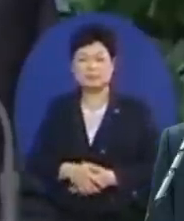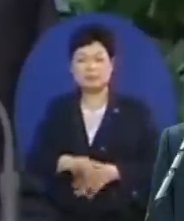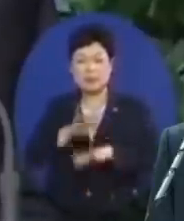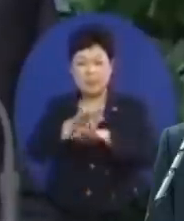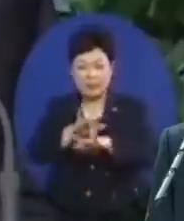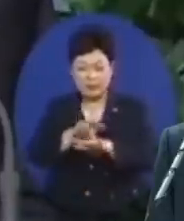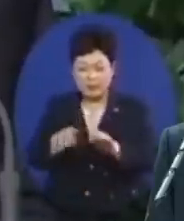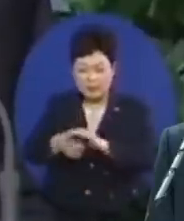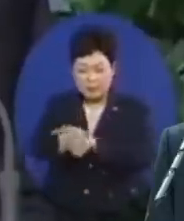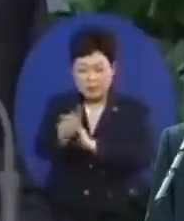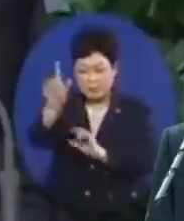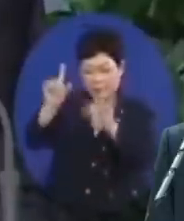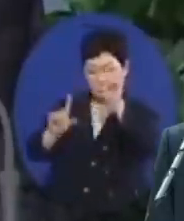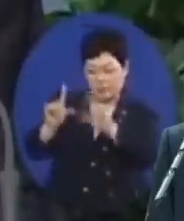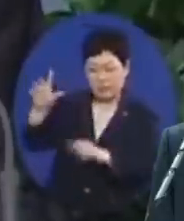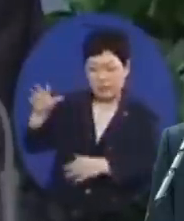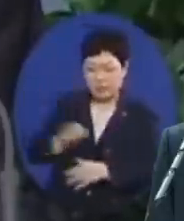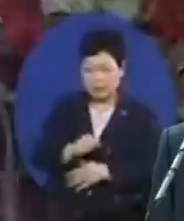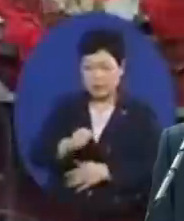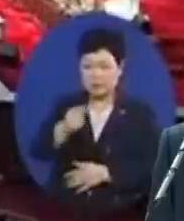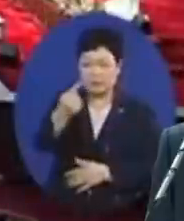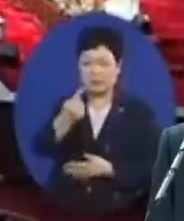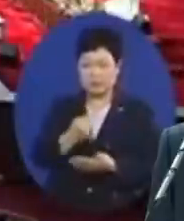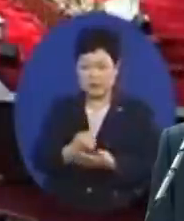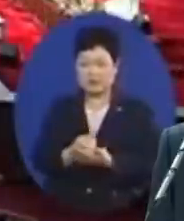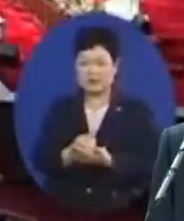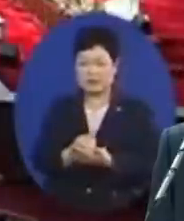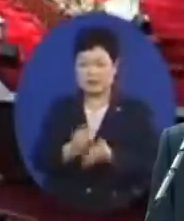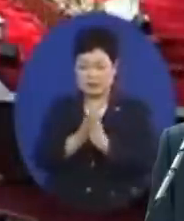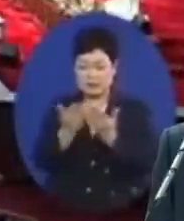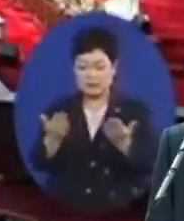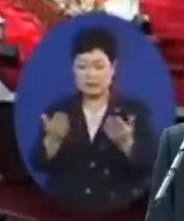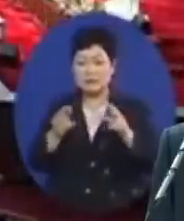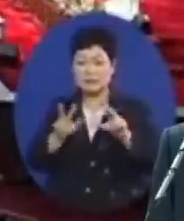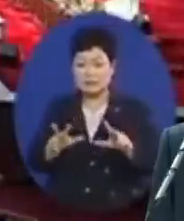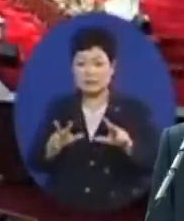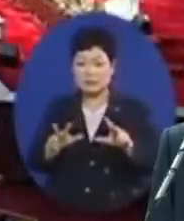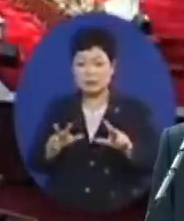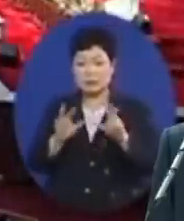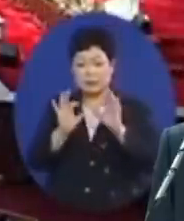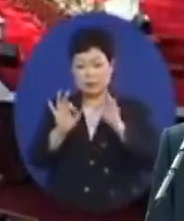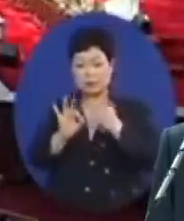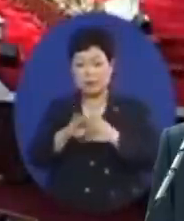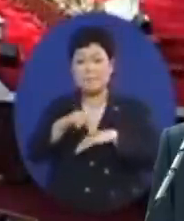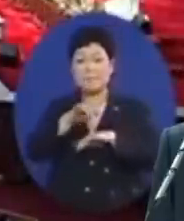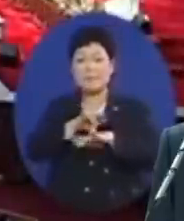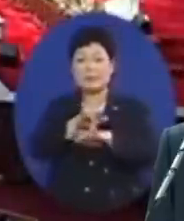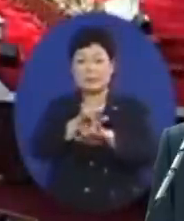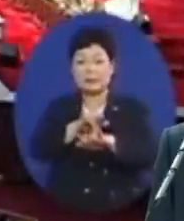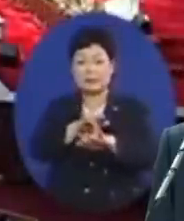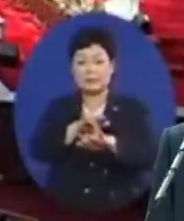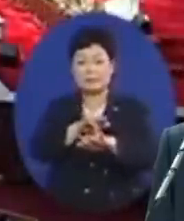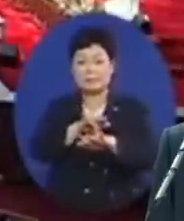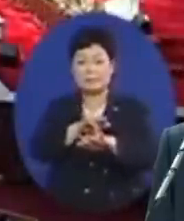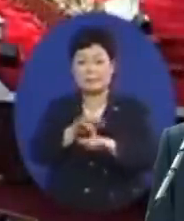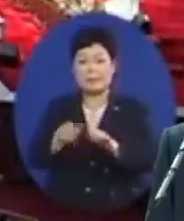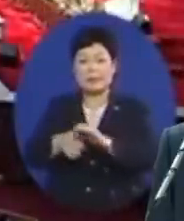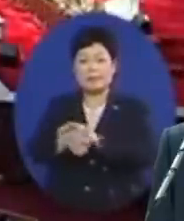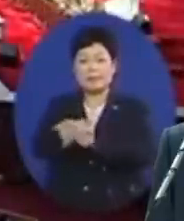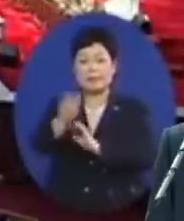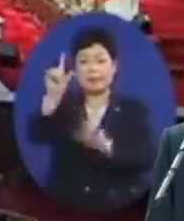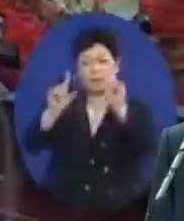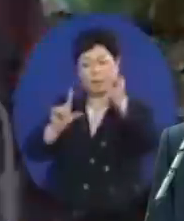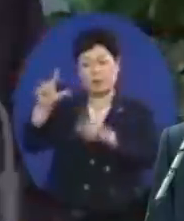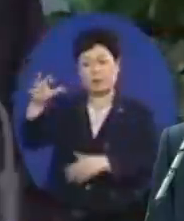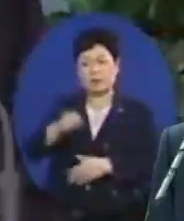마귀가 뱀의 형상을 갖고 왔는데 실제로 오늘날도 마귀가 뱀의 형상을 가지고